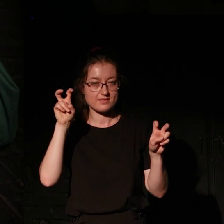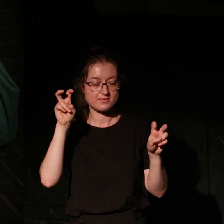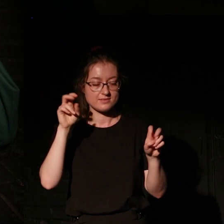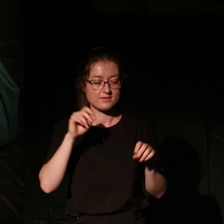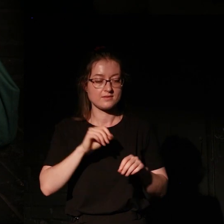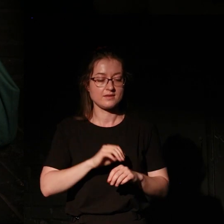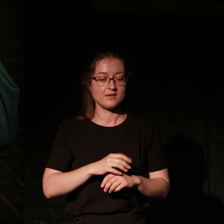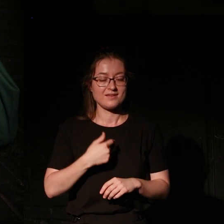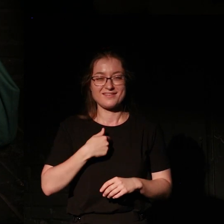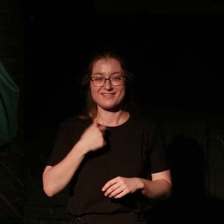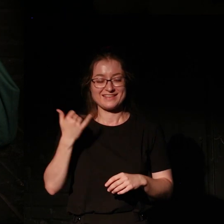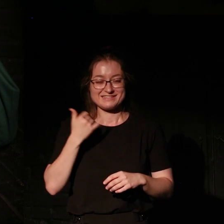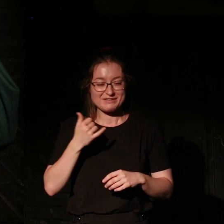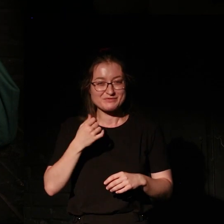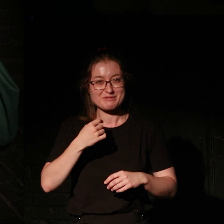moim studentom